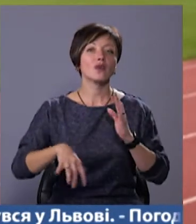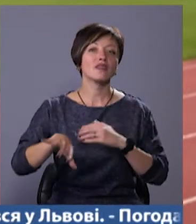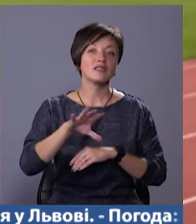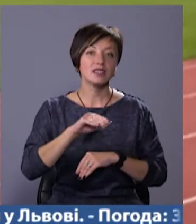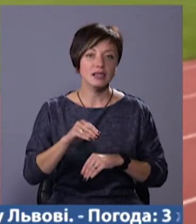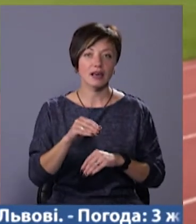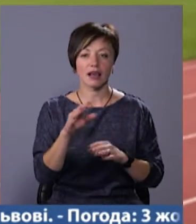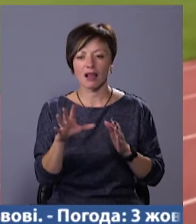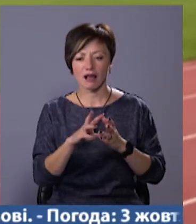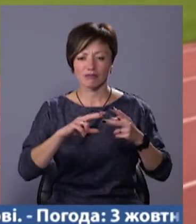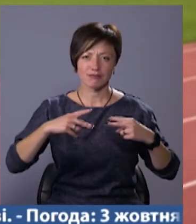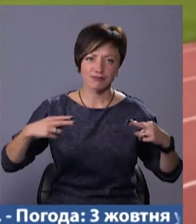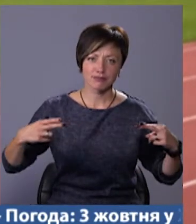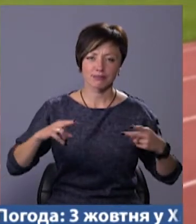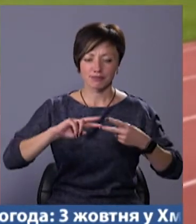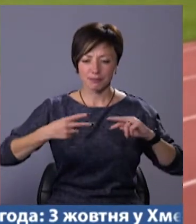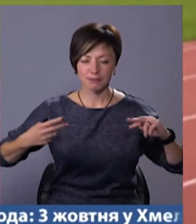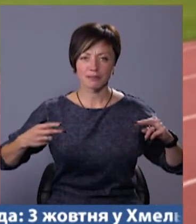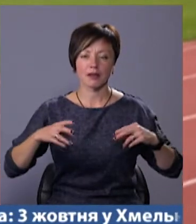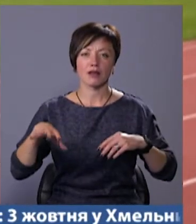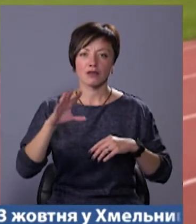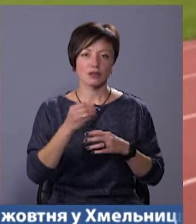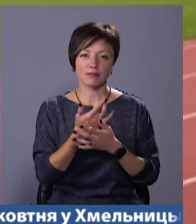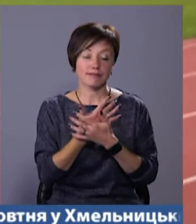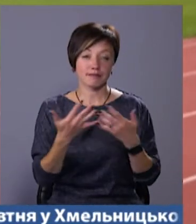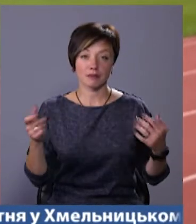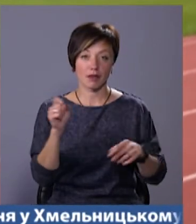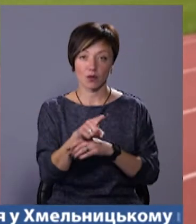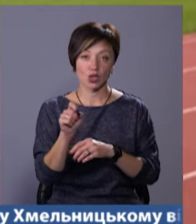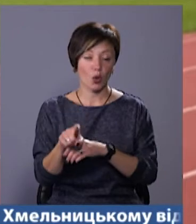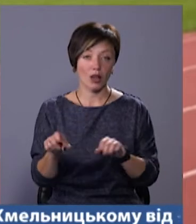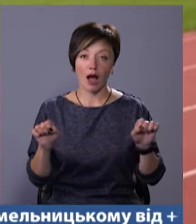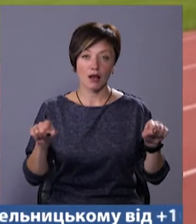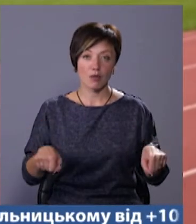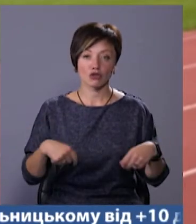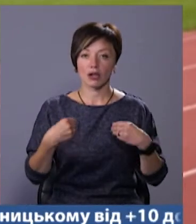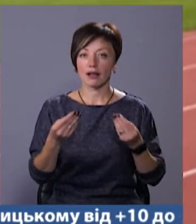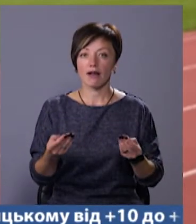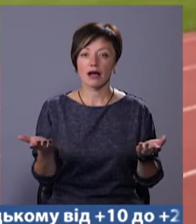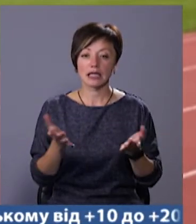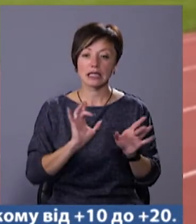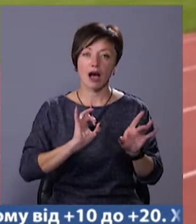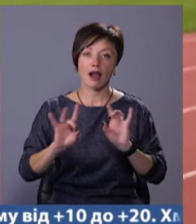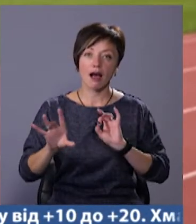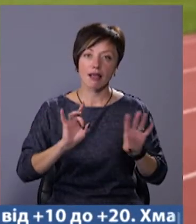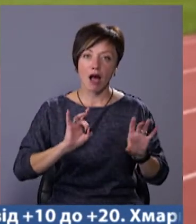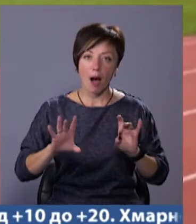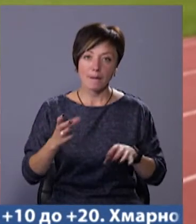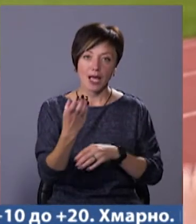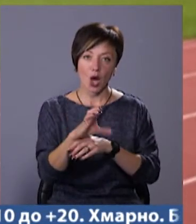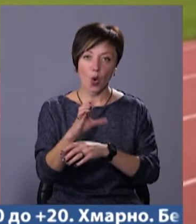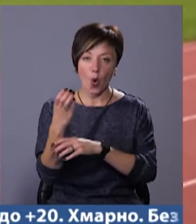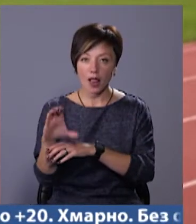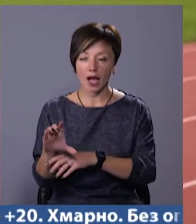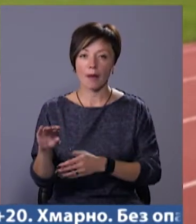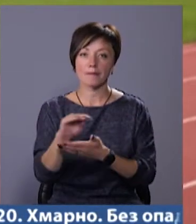блоки живлення, підключено табло. Воно мультифункціональне, можна буде давати якісь рекламні ролики, я думаю, і